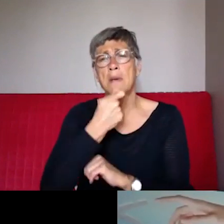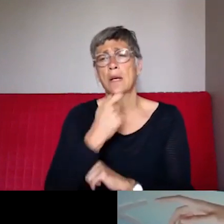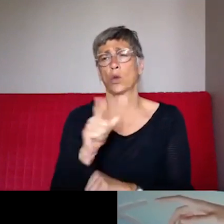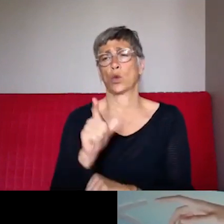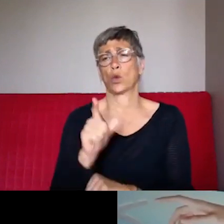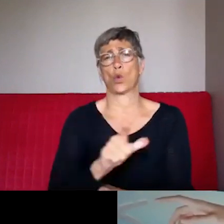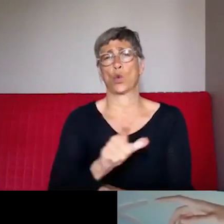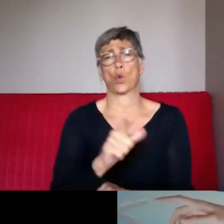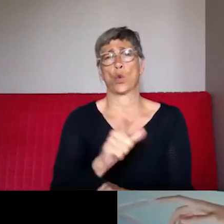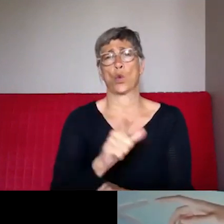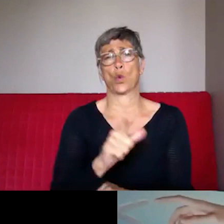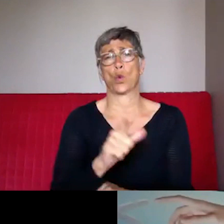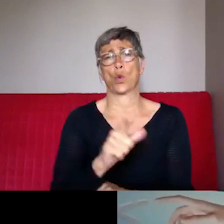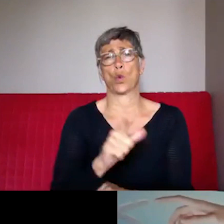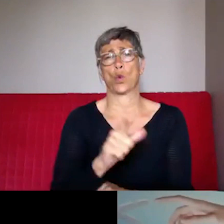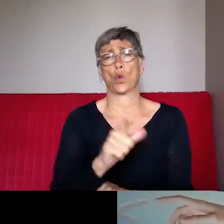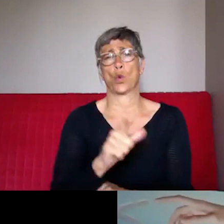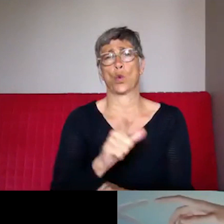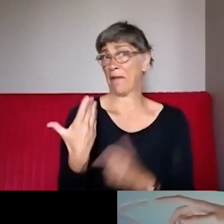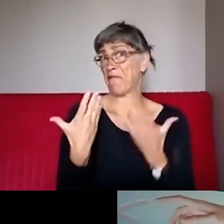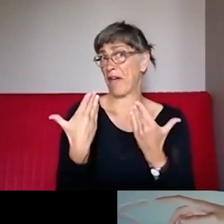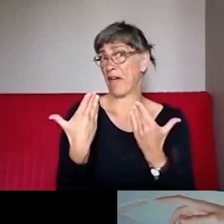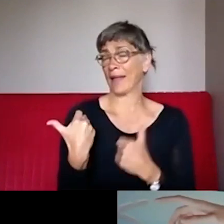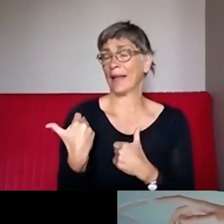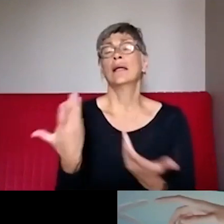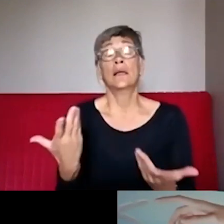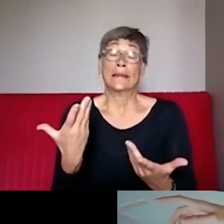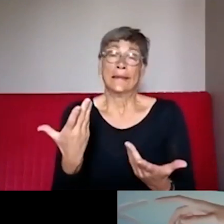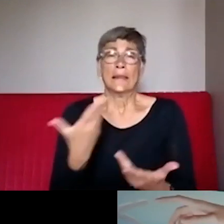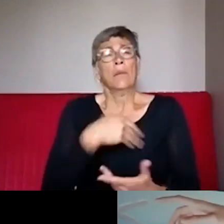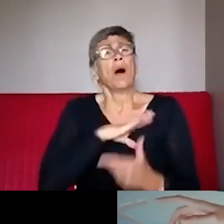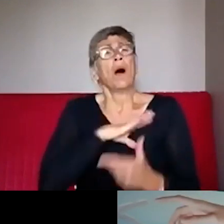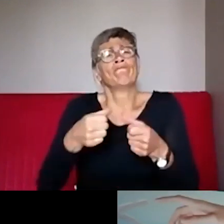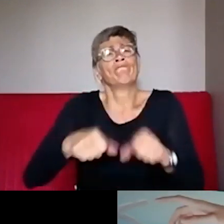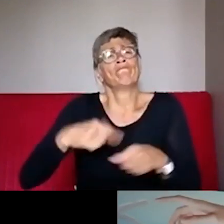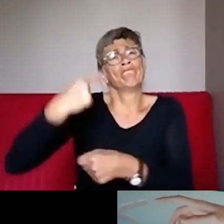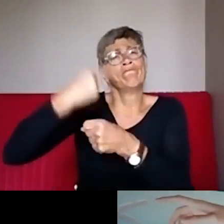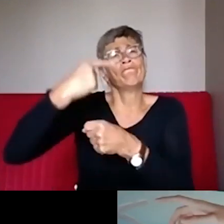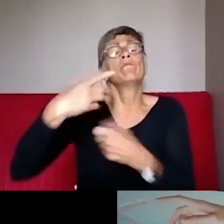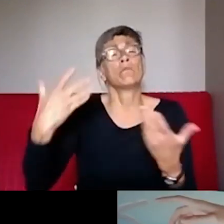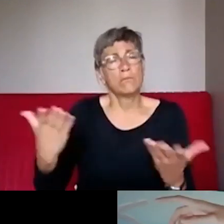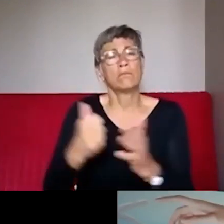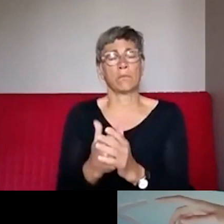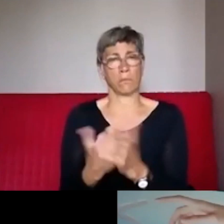tout frais. À cause de ce confinement, l'État nous permet,